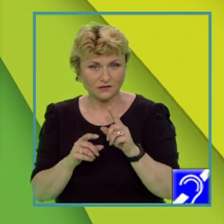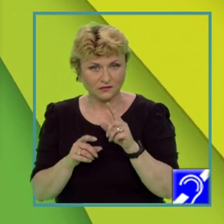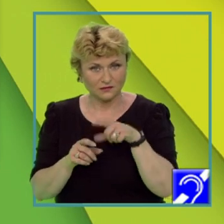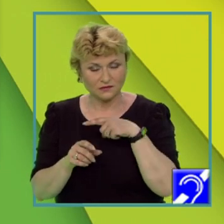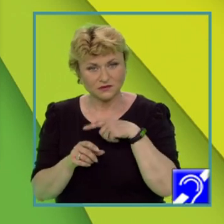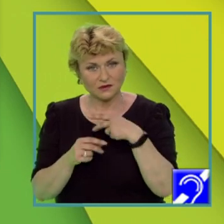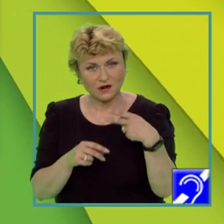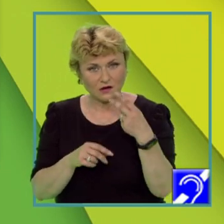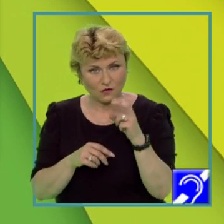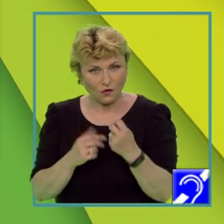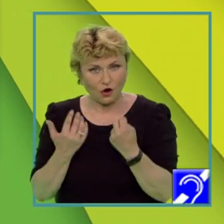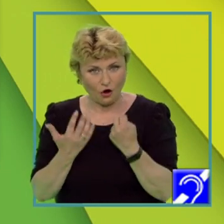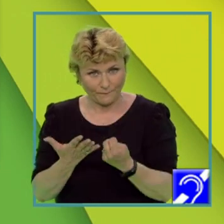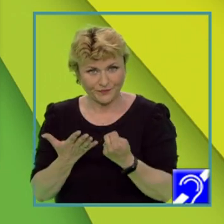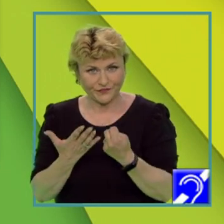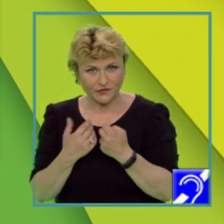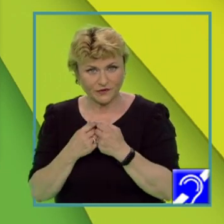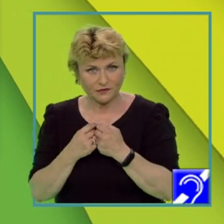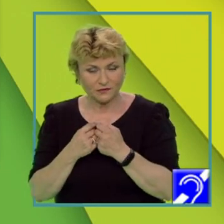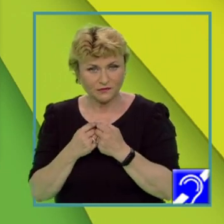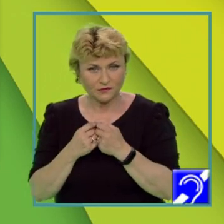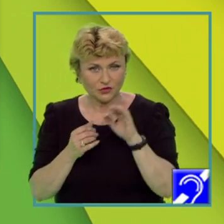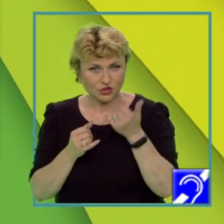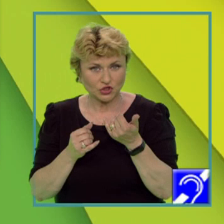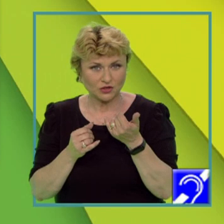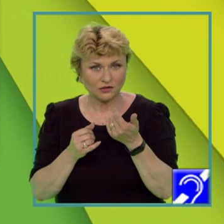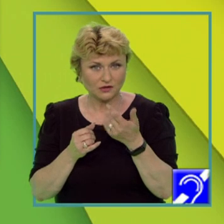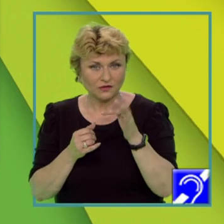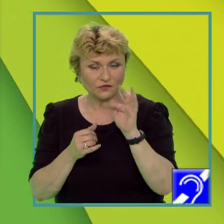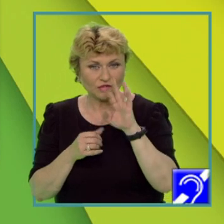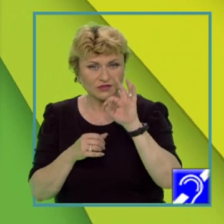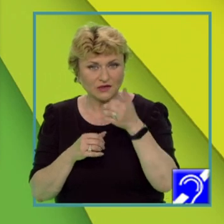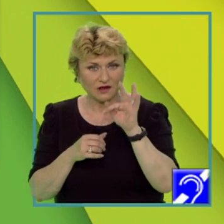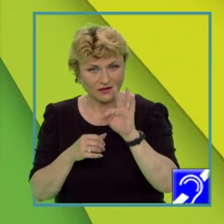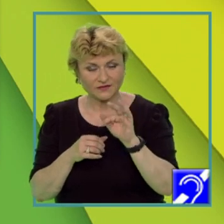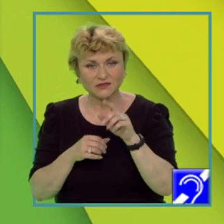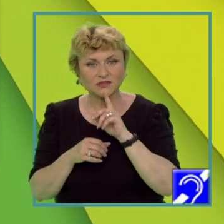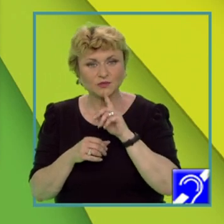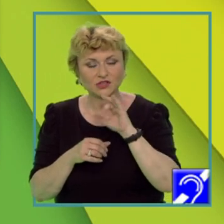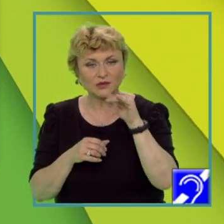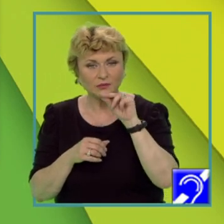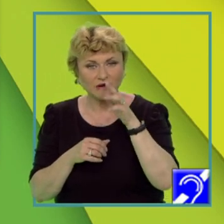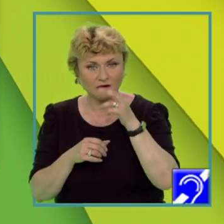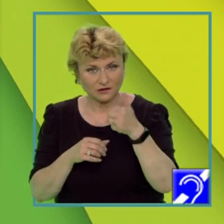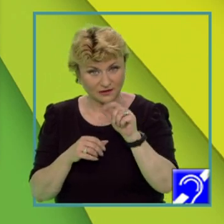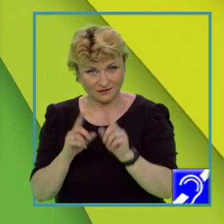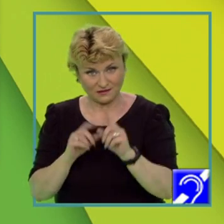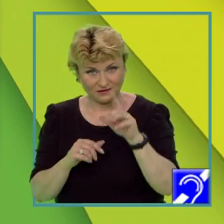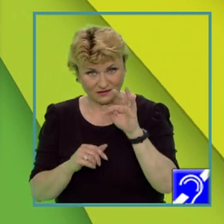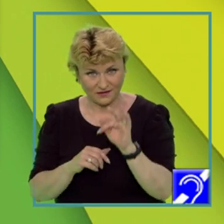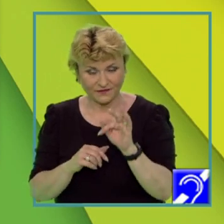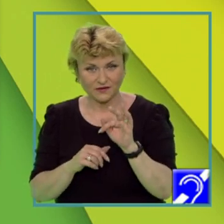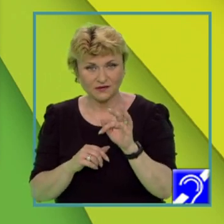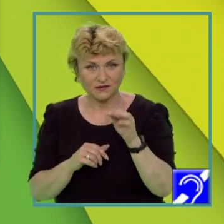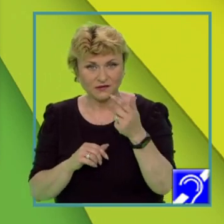fdx oricare ar fi zi din an și funcția f se numește impară Dacă F de minus X egal cu